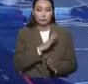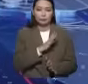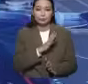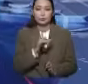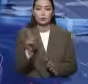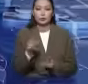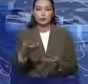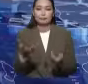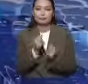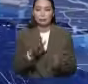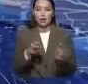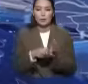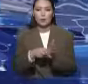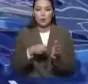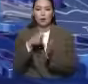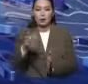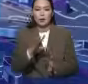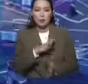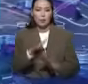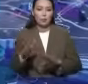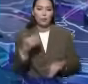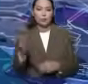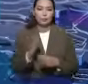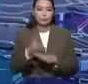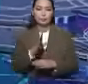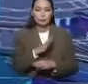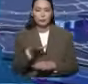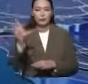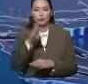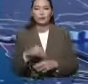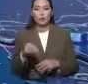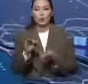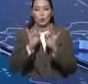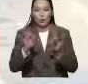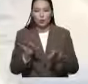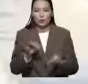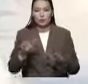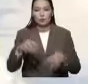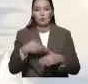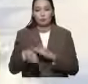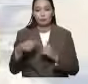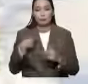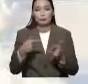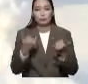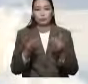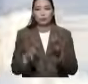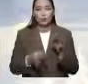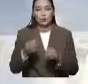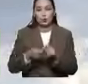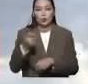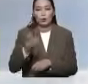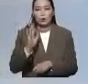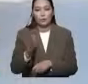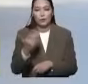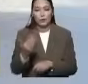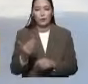сәйкес келмейді деп. Содан кейін олар келді, шешіп алды, алып кетті. Енді деген біз сотқа береміз. Жаңа жылда көпшілік шынайы қылқан